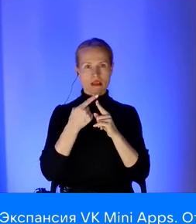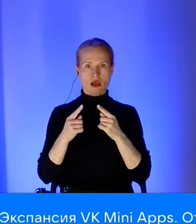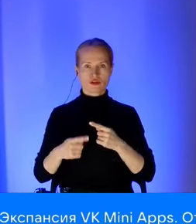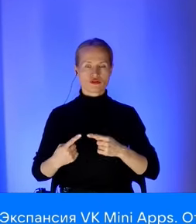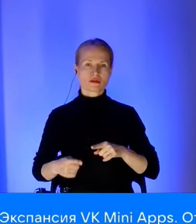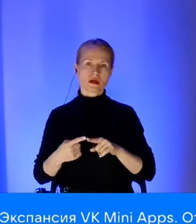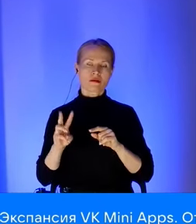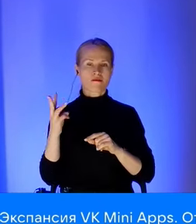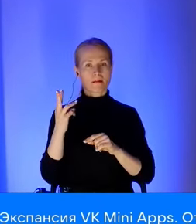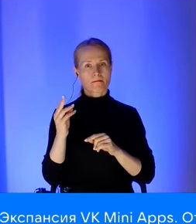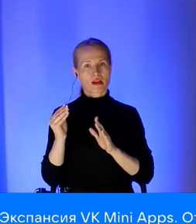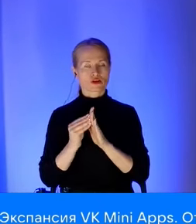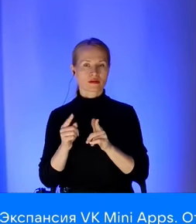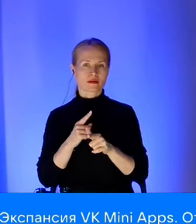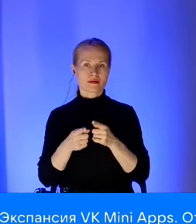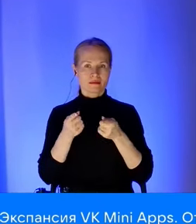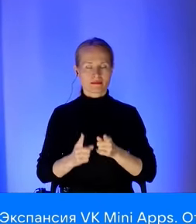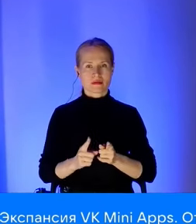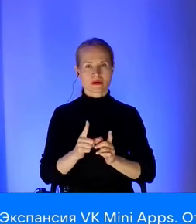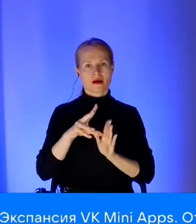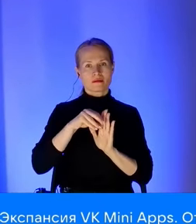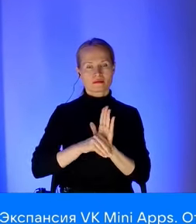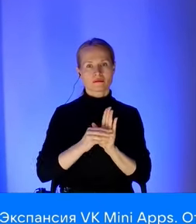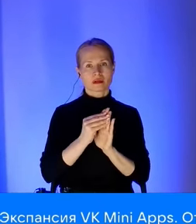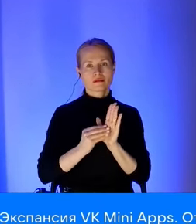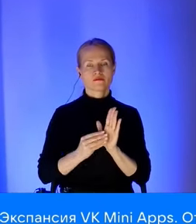отличить, это вообще веб-приложение или натив. То есть он повторяет